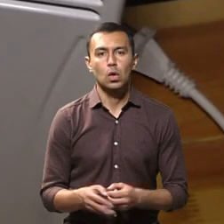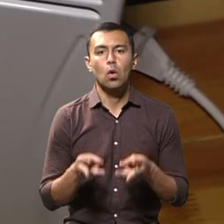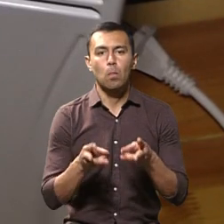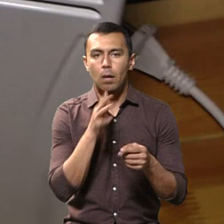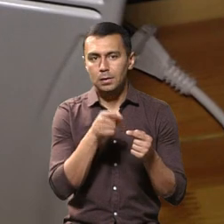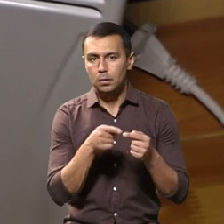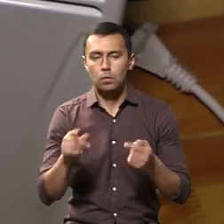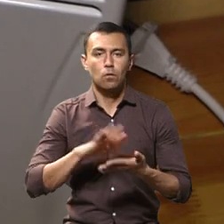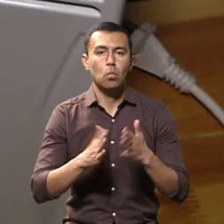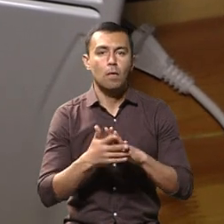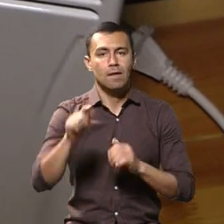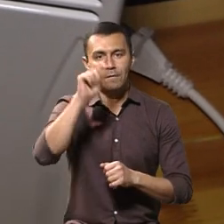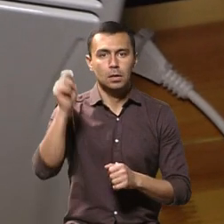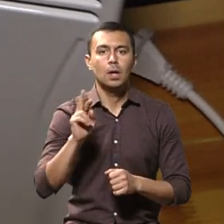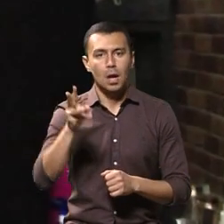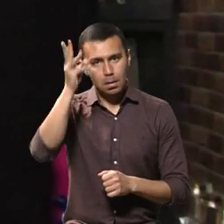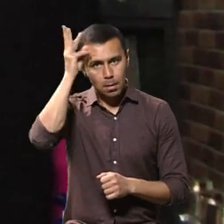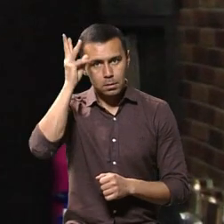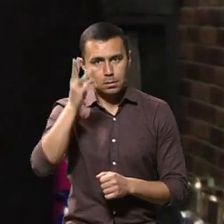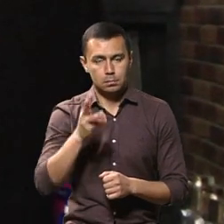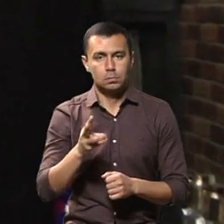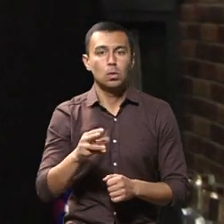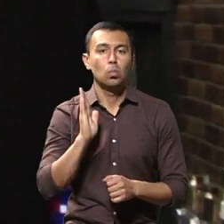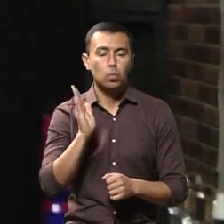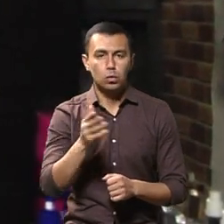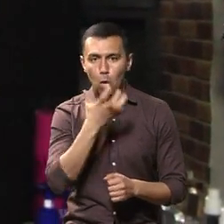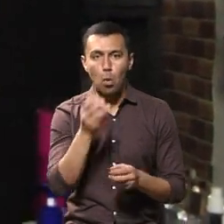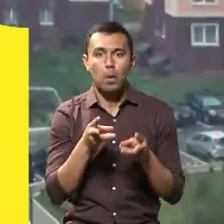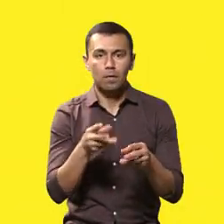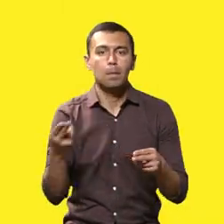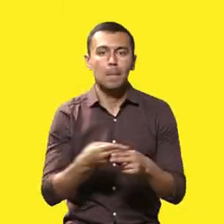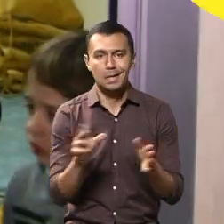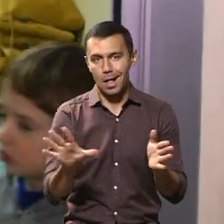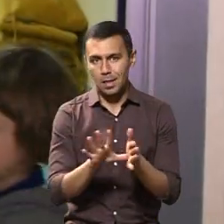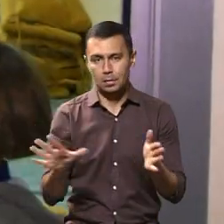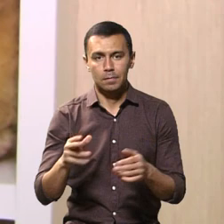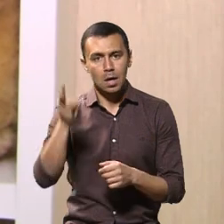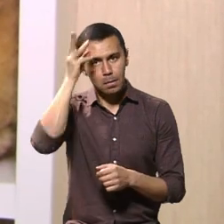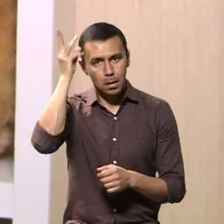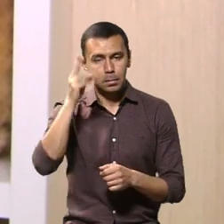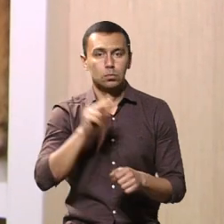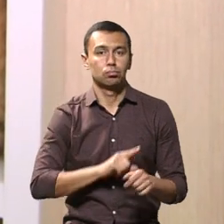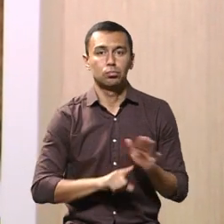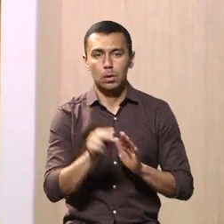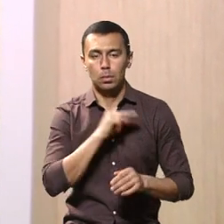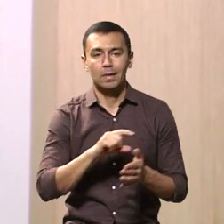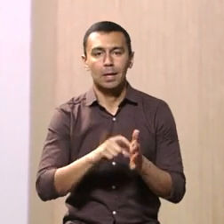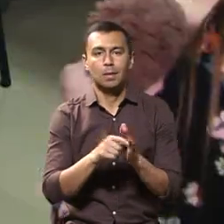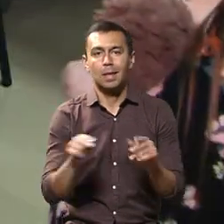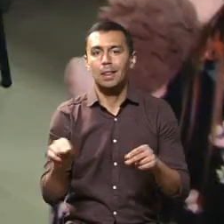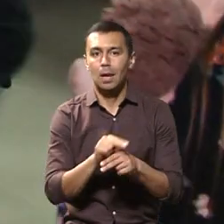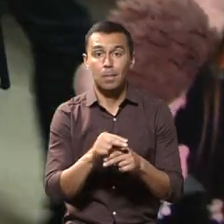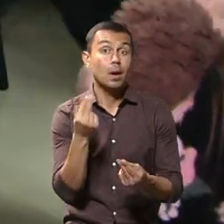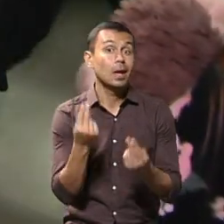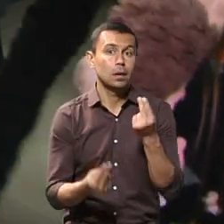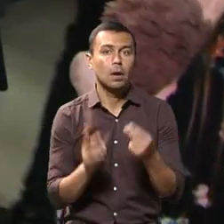Опалювальний сезон в умовах війни. Як хмельничани збираються обігріватися без електрики? У Хмельницькому запрацювала кімната терапії